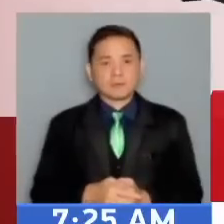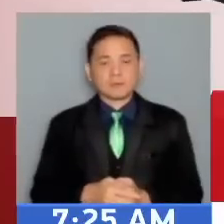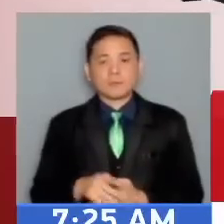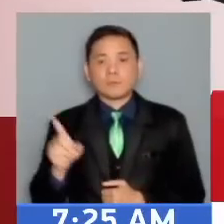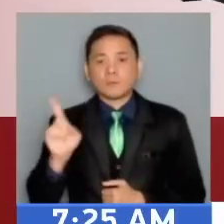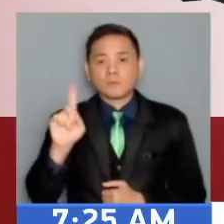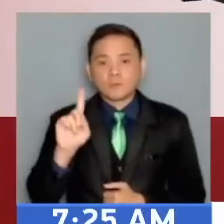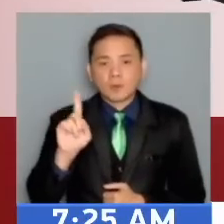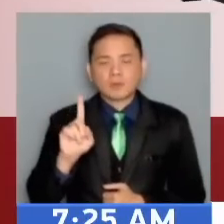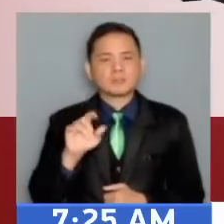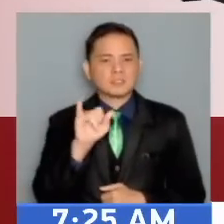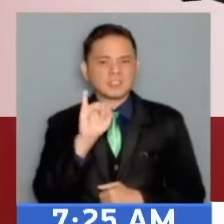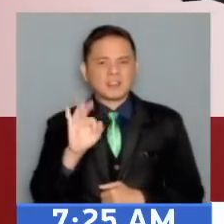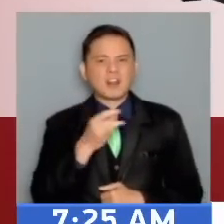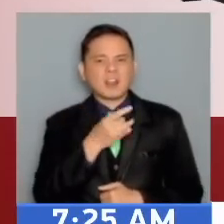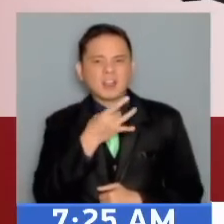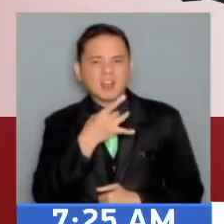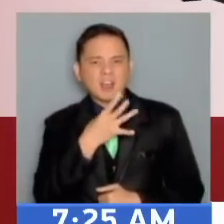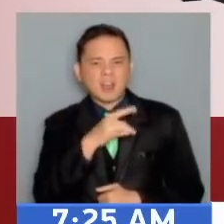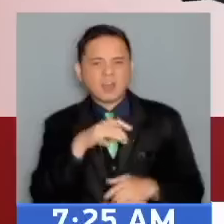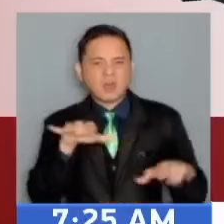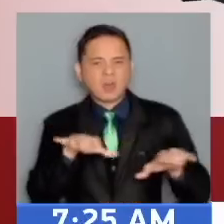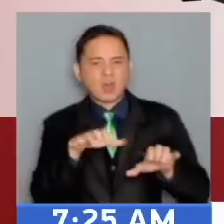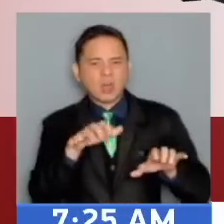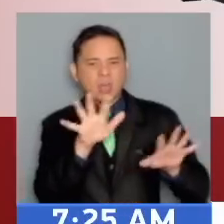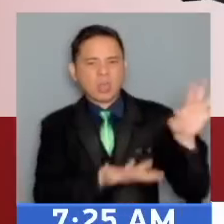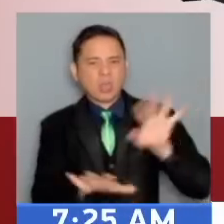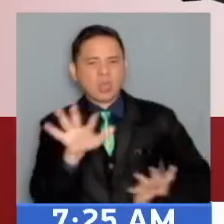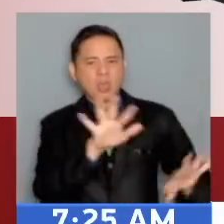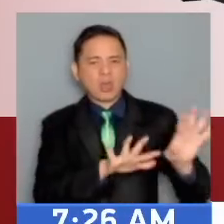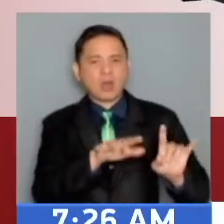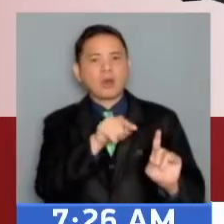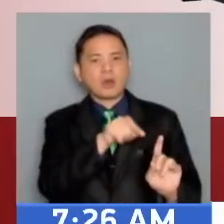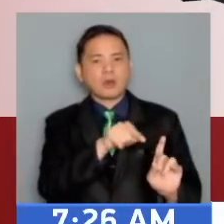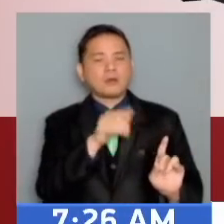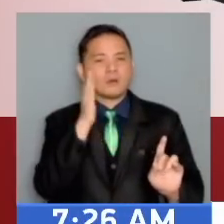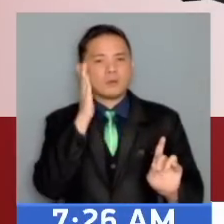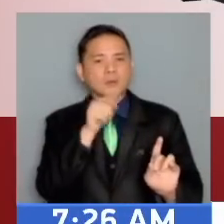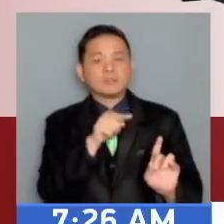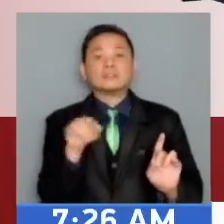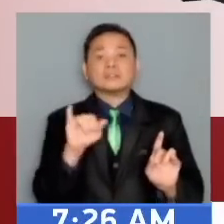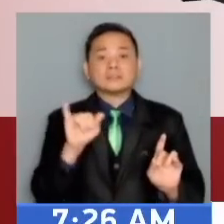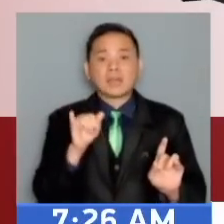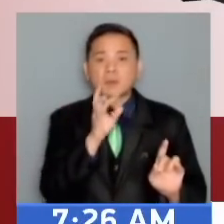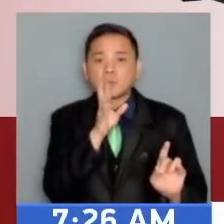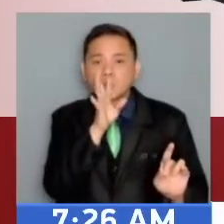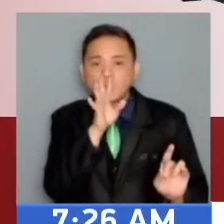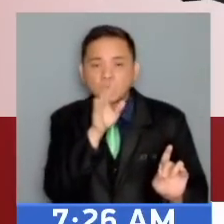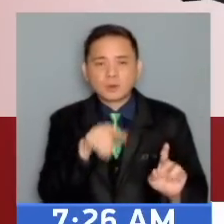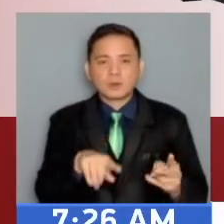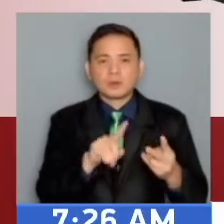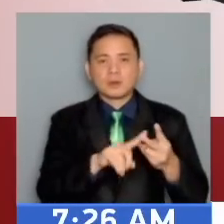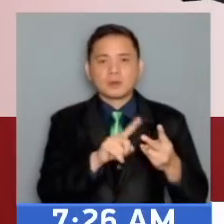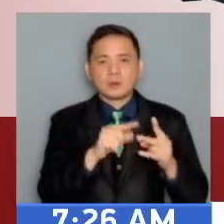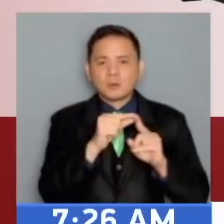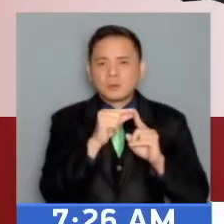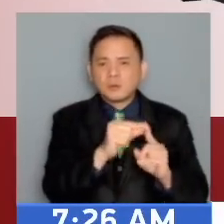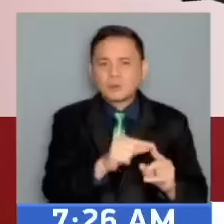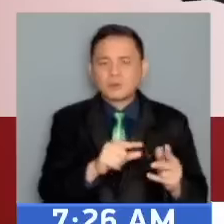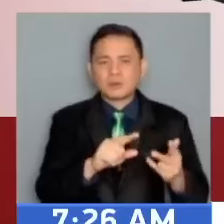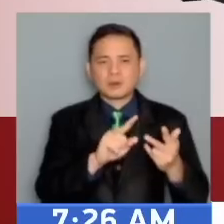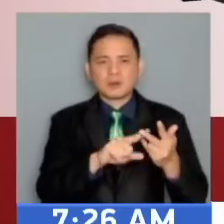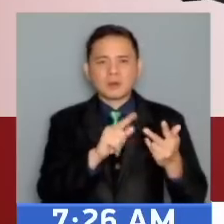Kabilang sa mga offensive sa pasahero ang mga komento o sexual remarks, banta, pagmumura, catcall,